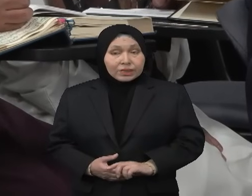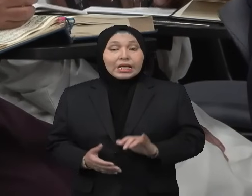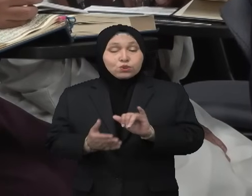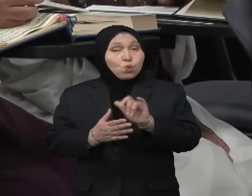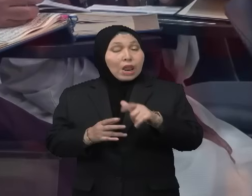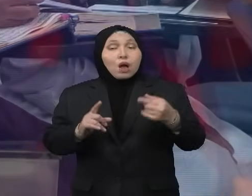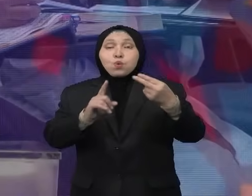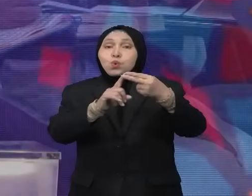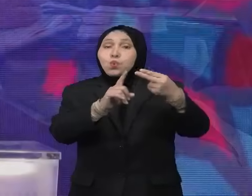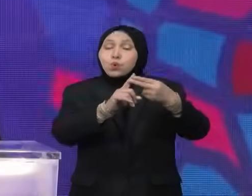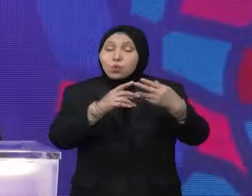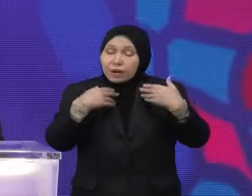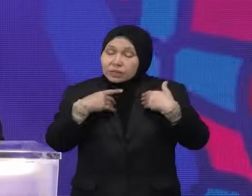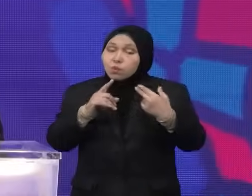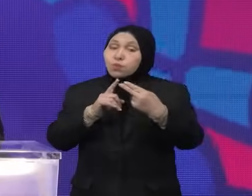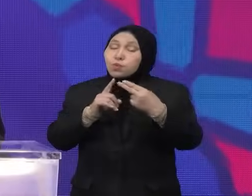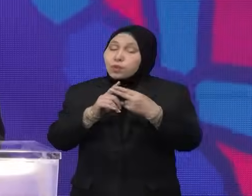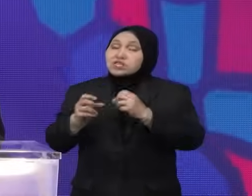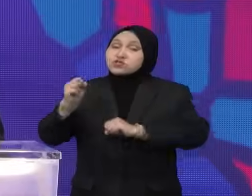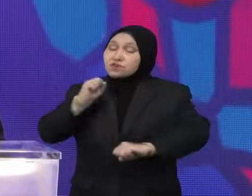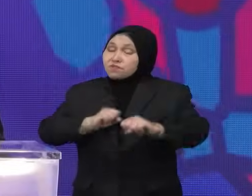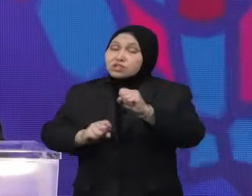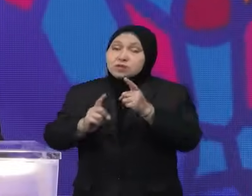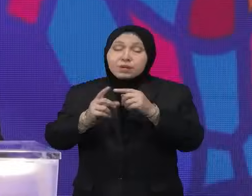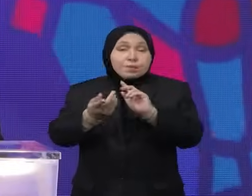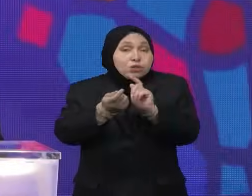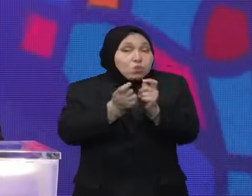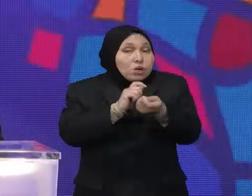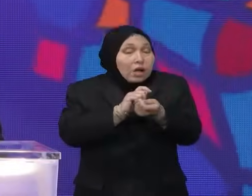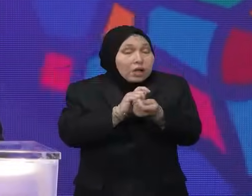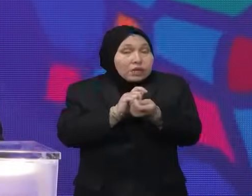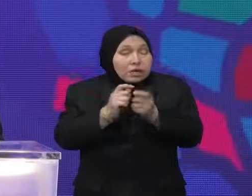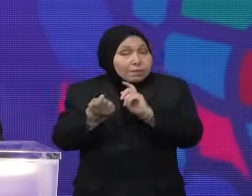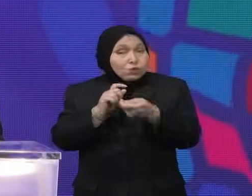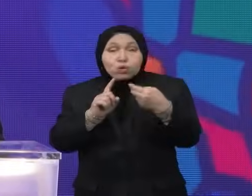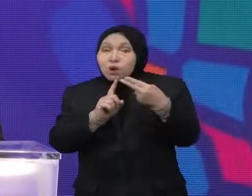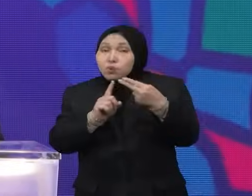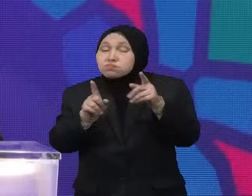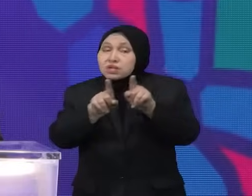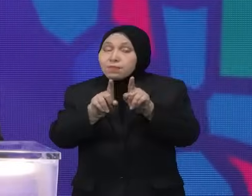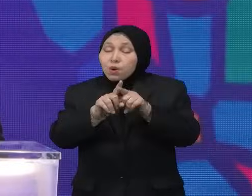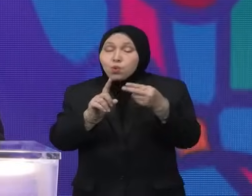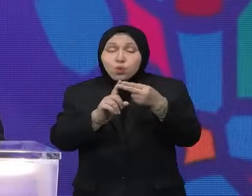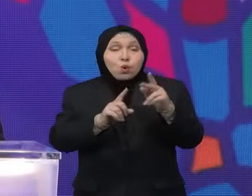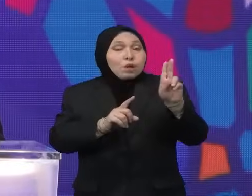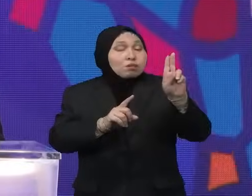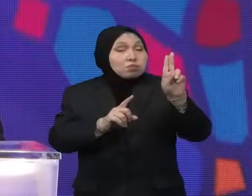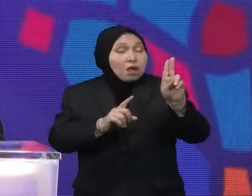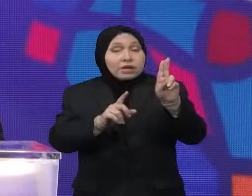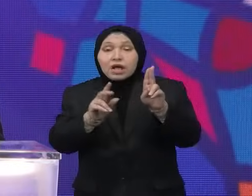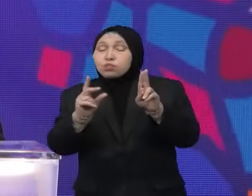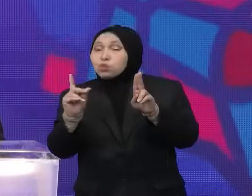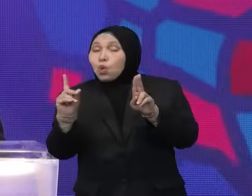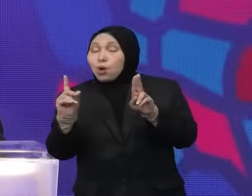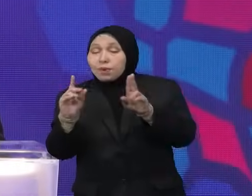Itulah huruf-huruf, ada huruf-huruf yang sifatnya bila bertukar, dia akan bertukar huruf seperti huruf ta dan ta,